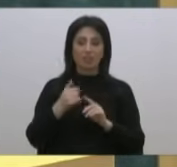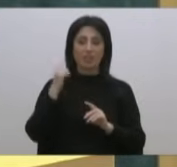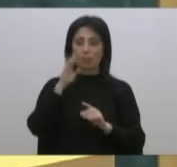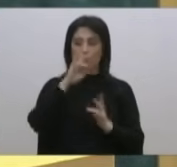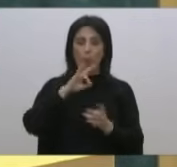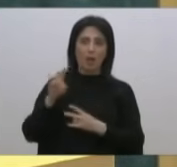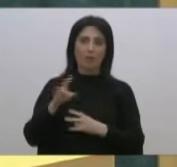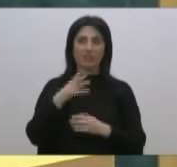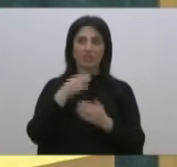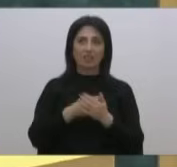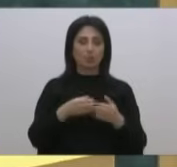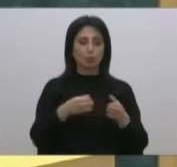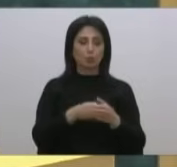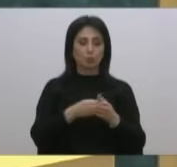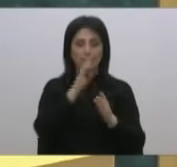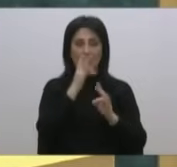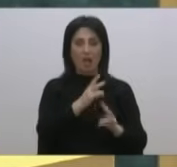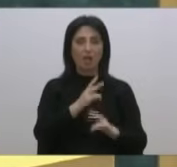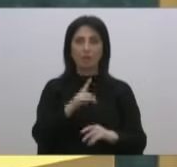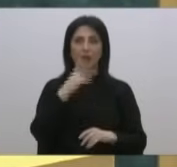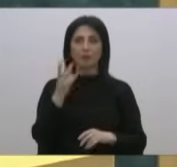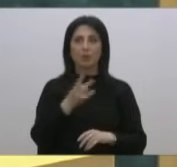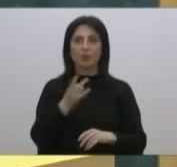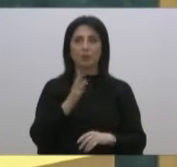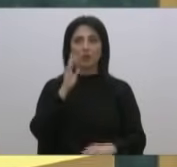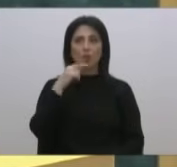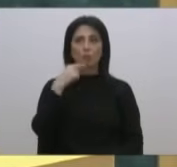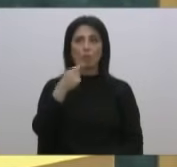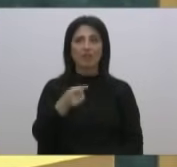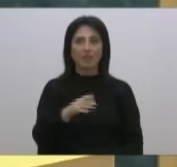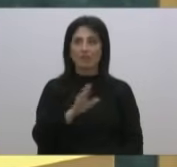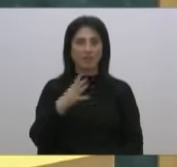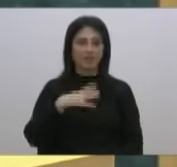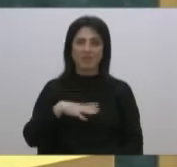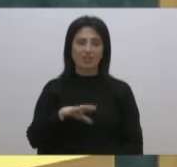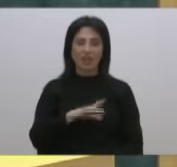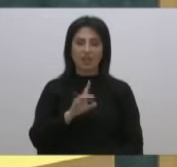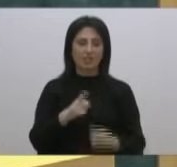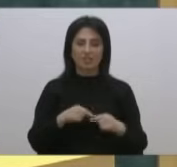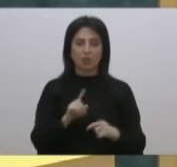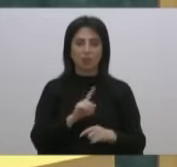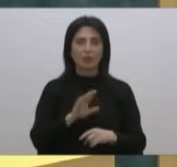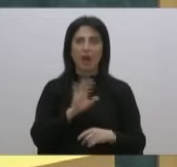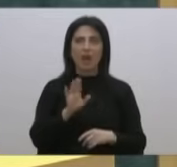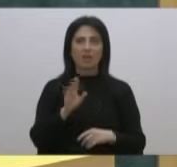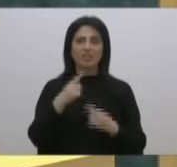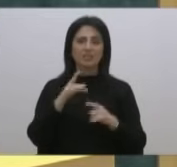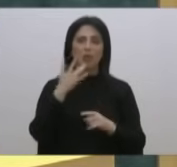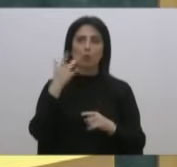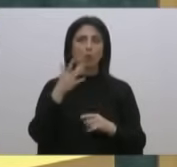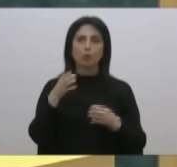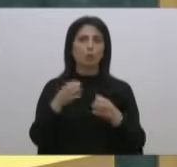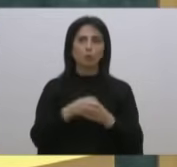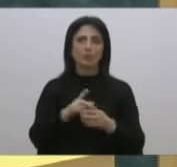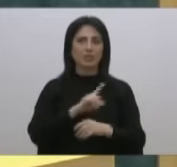წარსულს უღალატად, თავის გუნდს ღალატობს, რა თქმა უნდა, მომავალში არც ქვეყანას, არც საზოგადოებას, არც თუნდაც სხვა